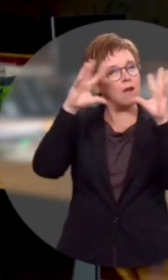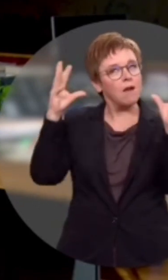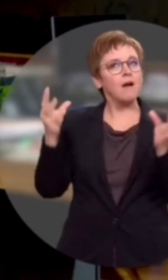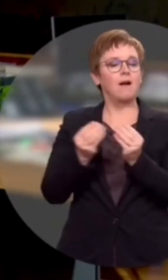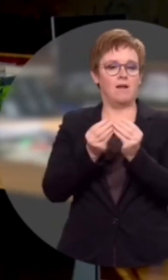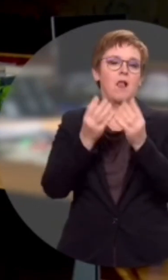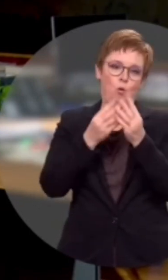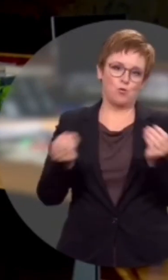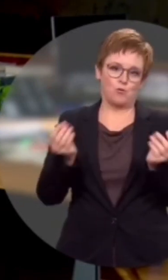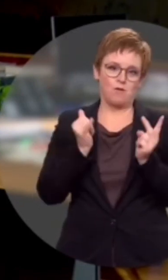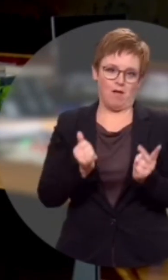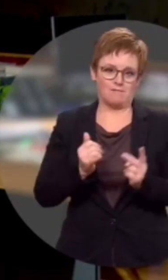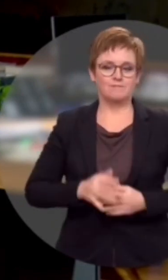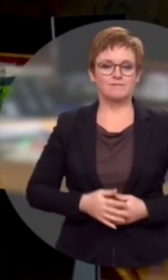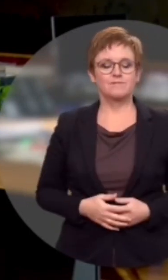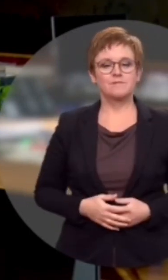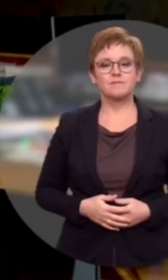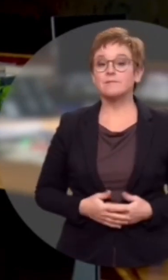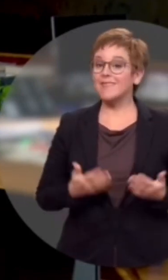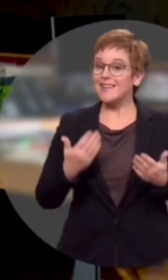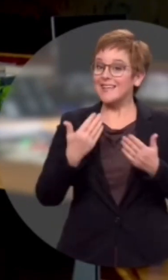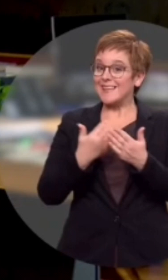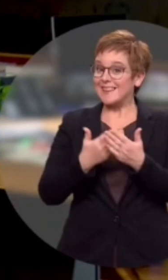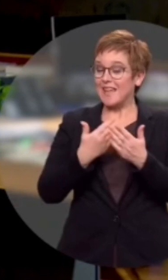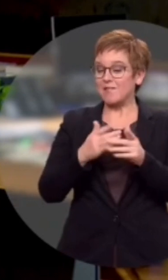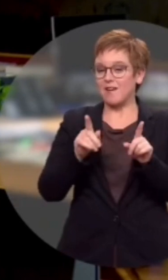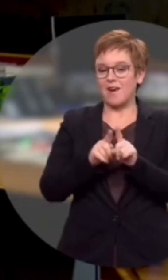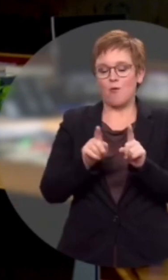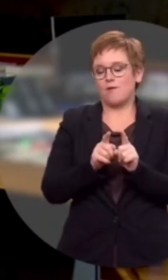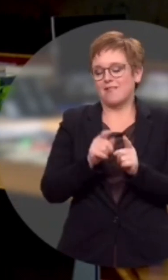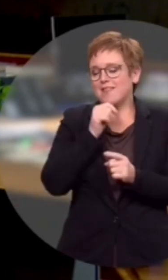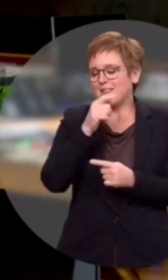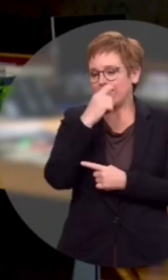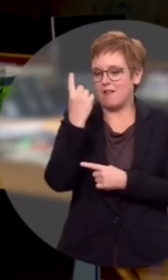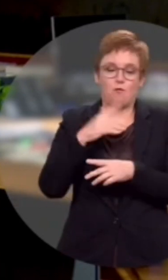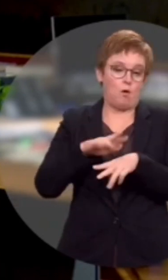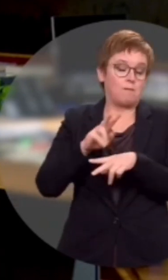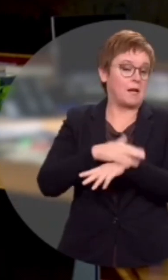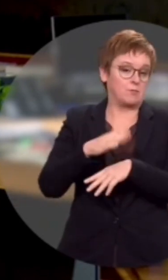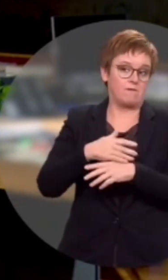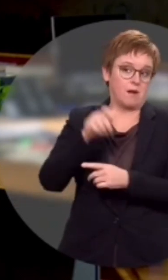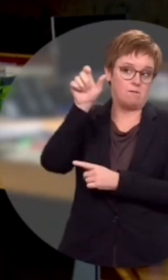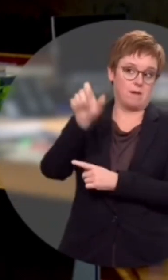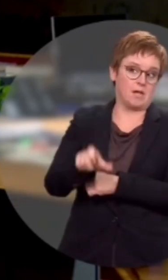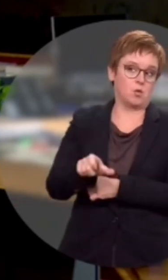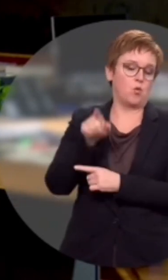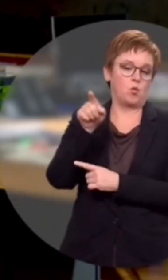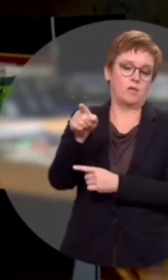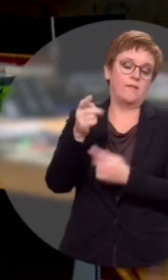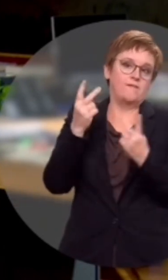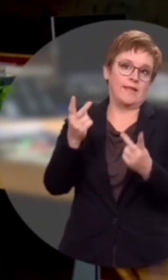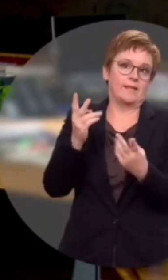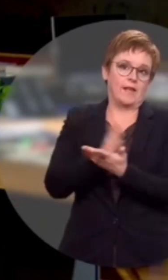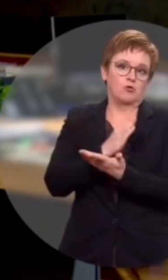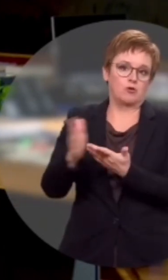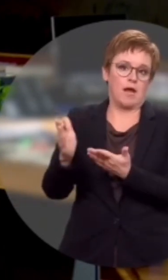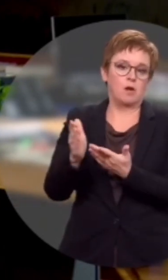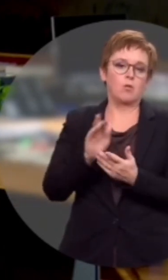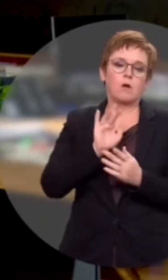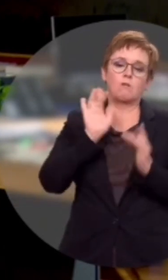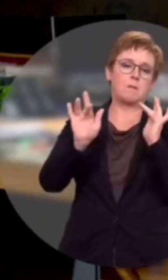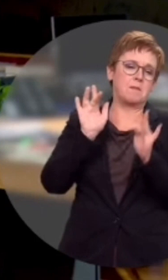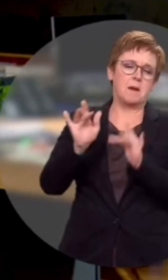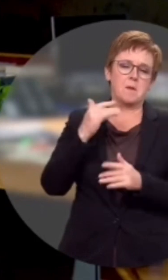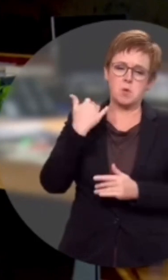Antwort ergeben. Deswegen ist es auch kontraproduktiv, bei notwendigen Entscheidungen Killerfragen